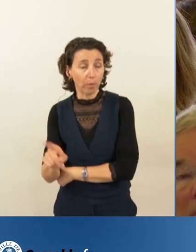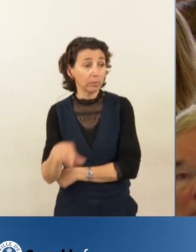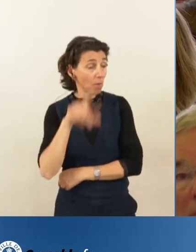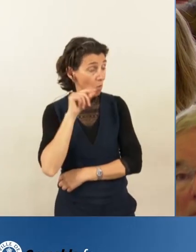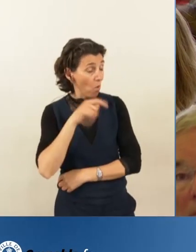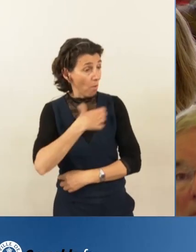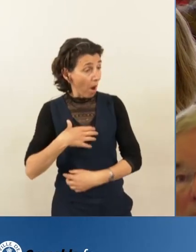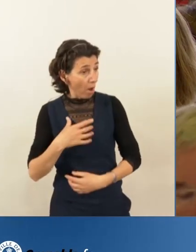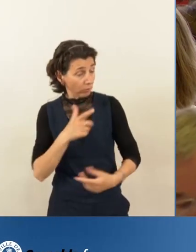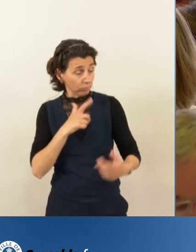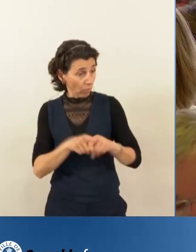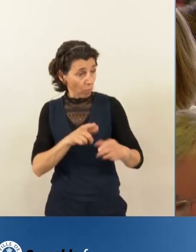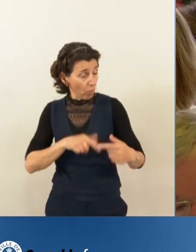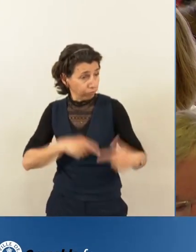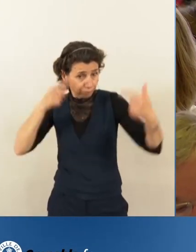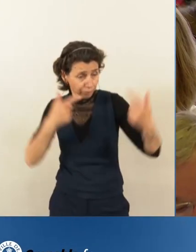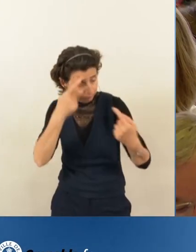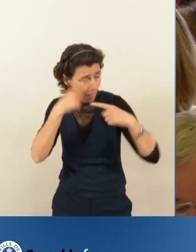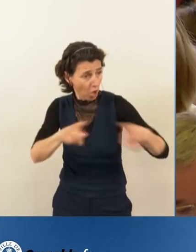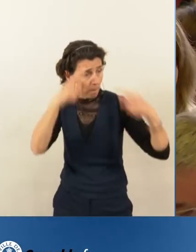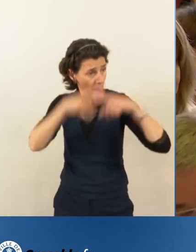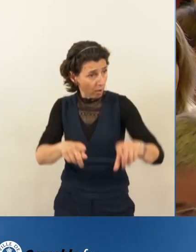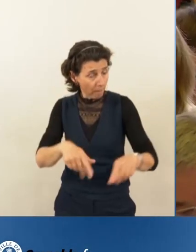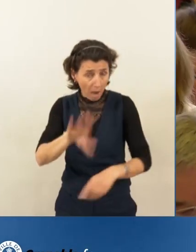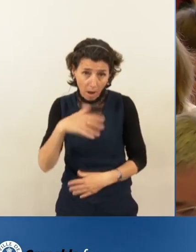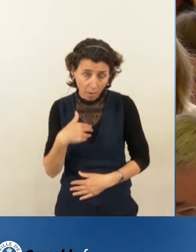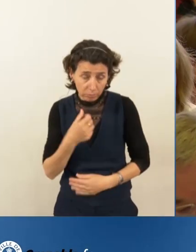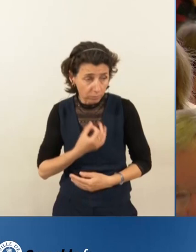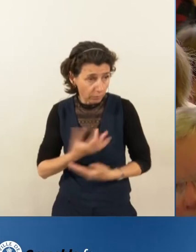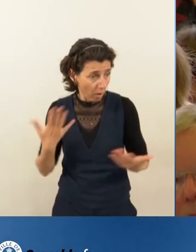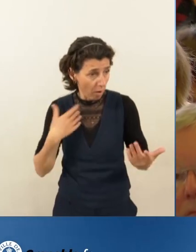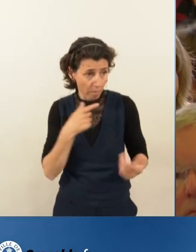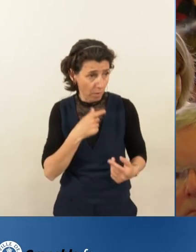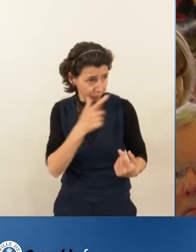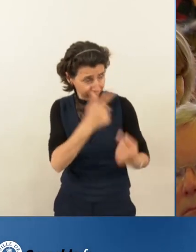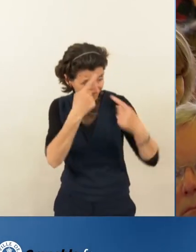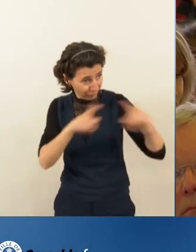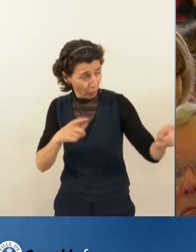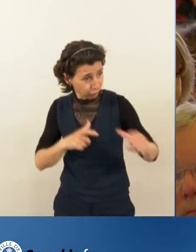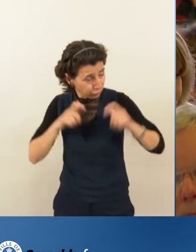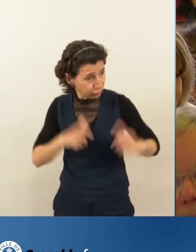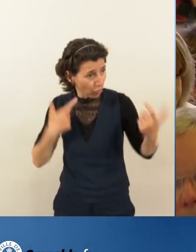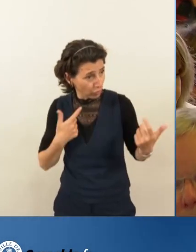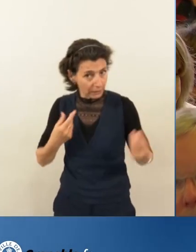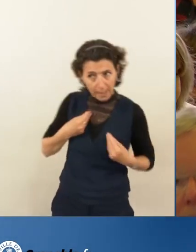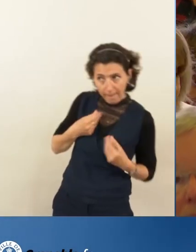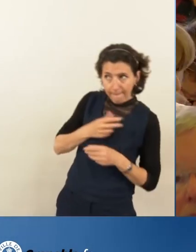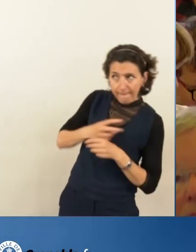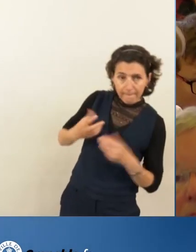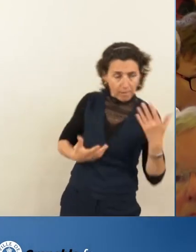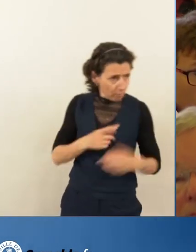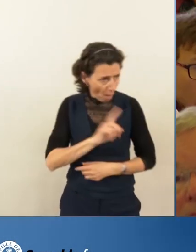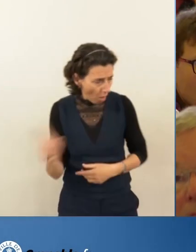différences et je crois profondément que la différence est une chance et non une menace que c'est le débat qui fait vivre la gauche et l'écologie